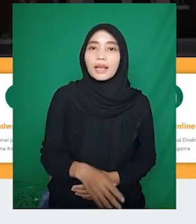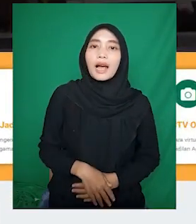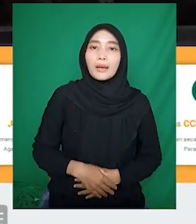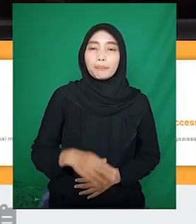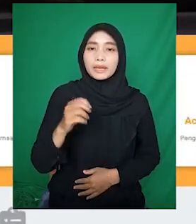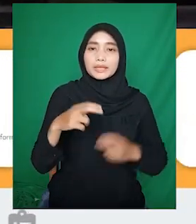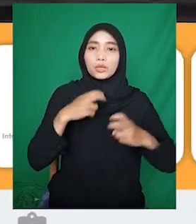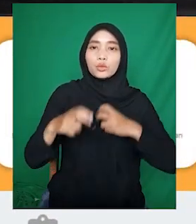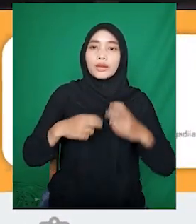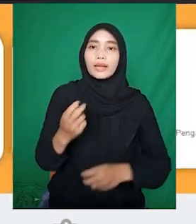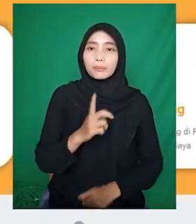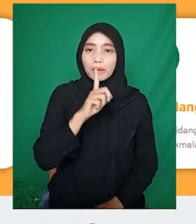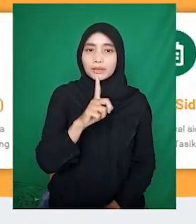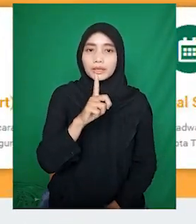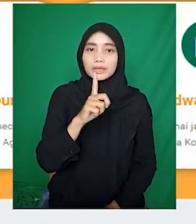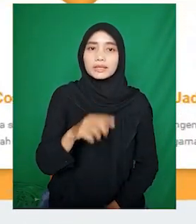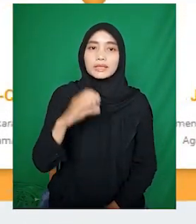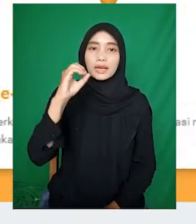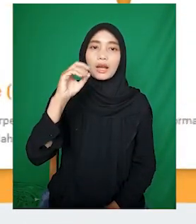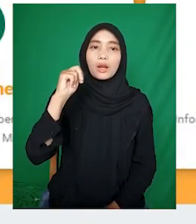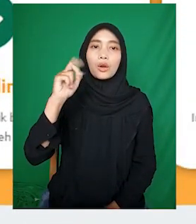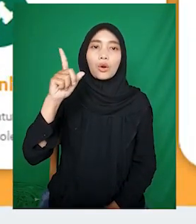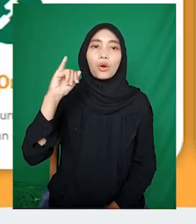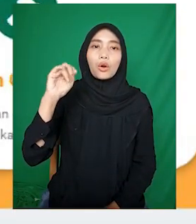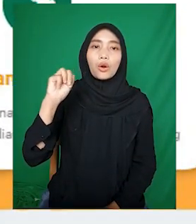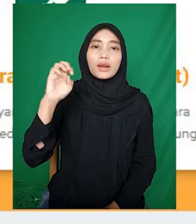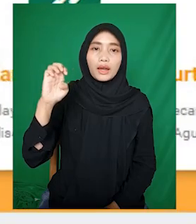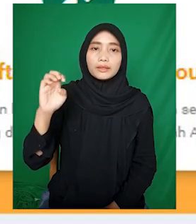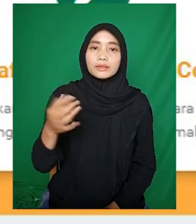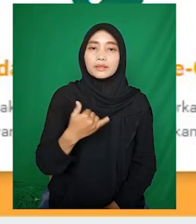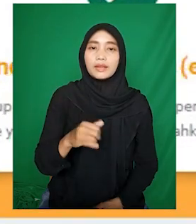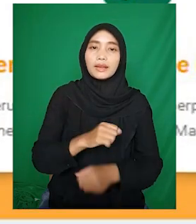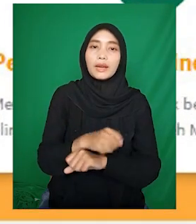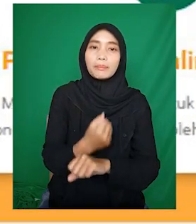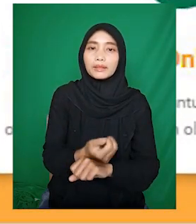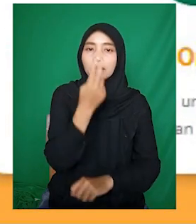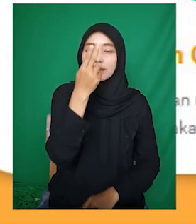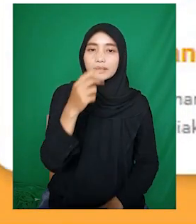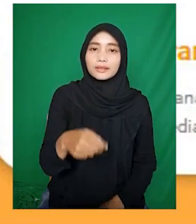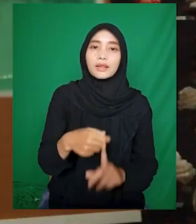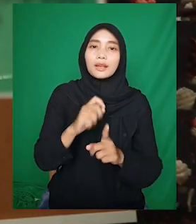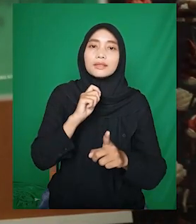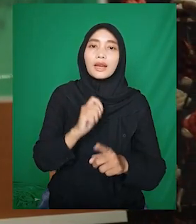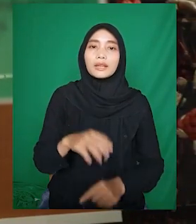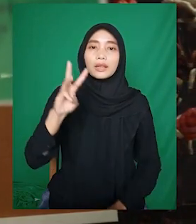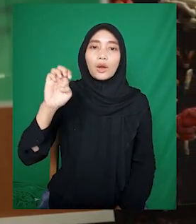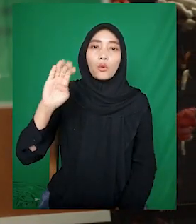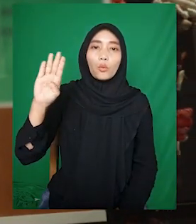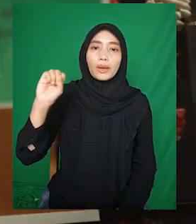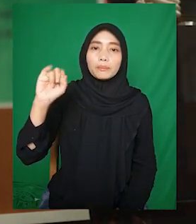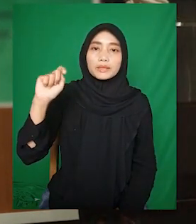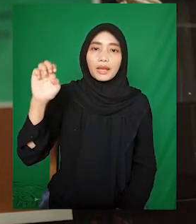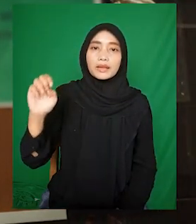secara online yang dapat diakses dari website Pengadilan Agama Kota Tasikmalaya.